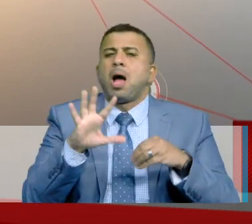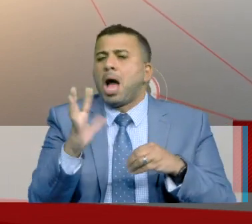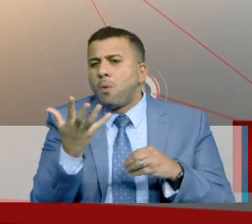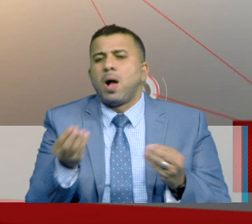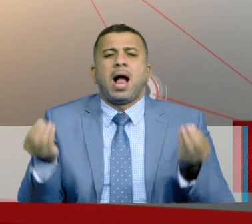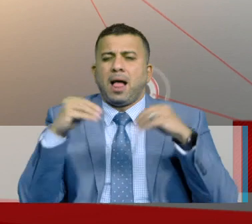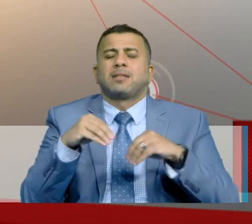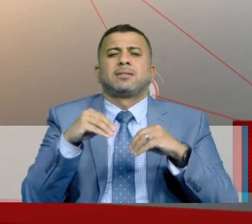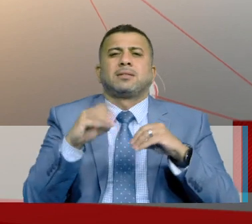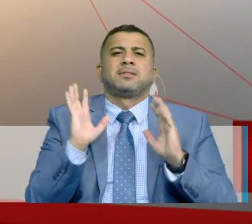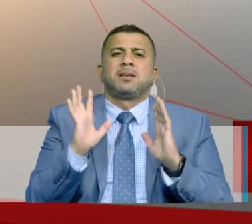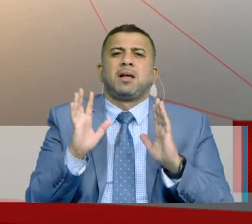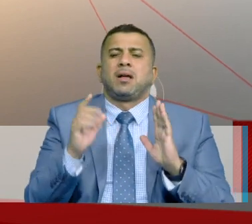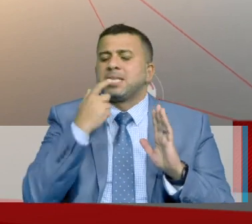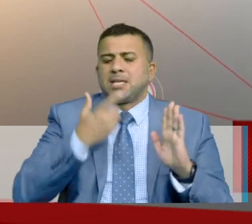ههه